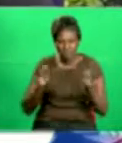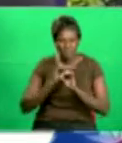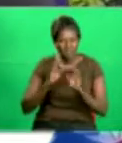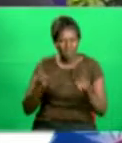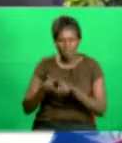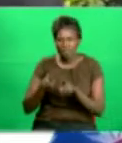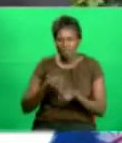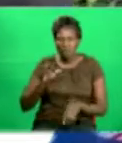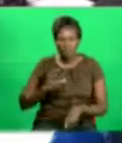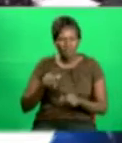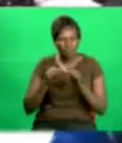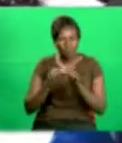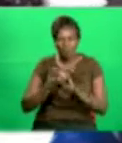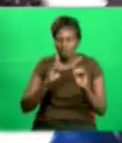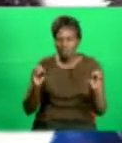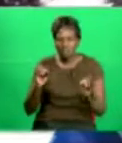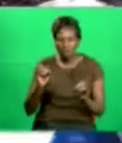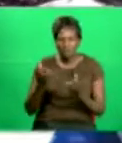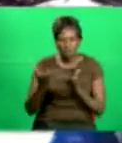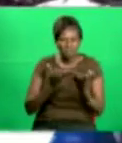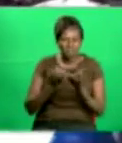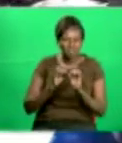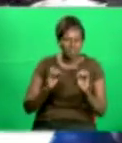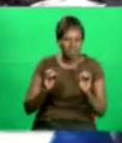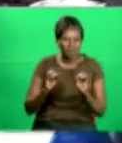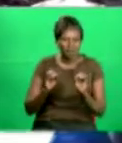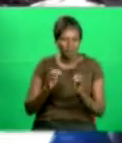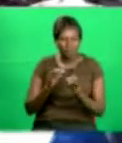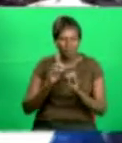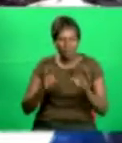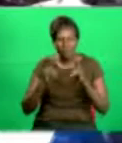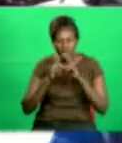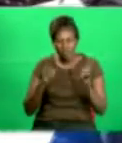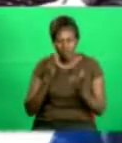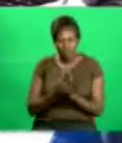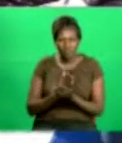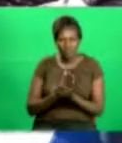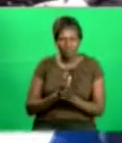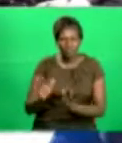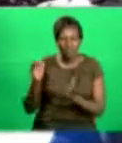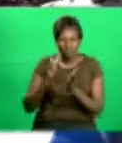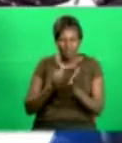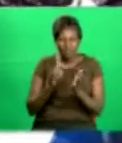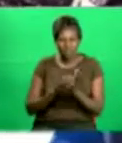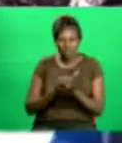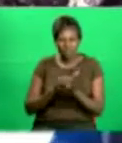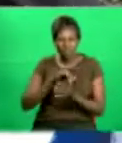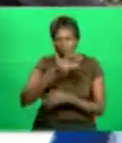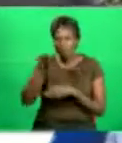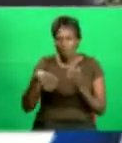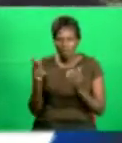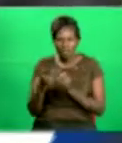mama hatuwezi kuendelea. Hata masongo hawezi fanya biashara zao. Hakutakuwa furugu Machakos. Na wacha Machakos tu, Kenya nzima